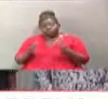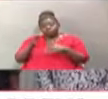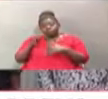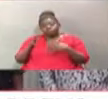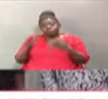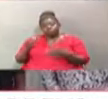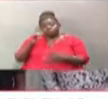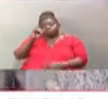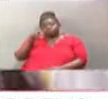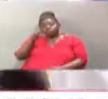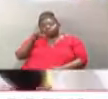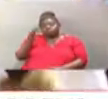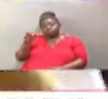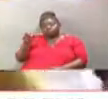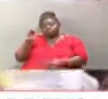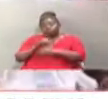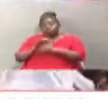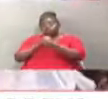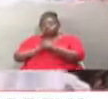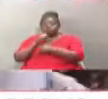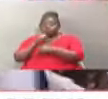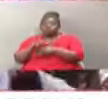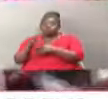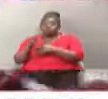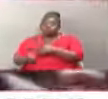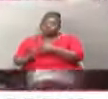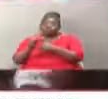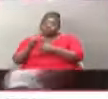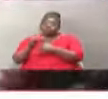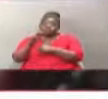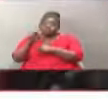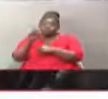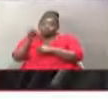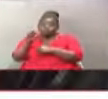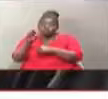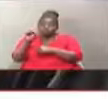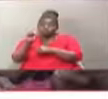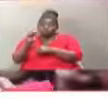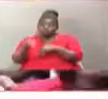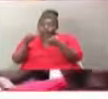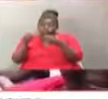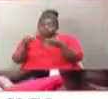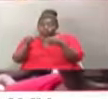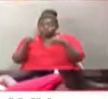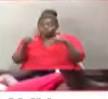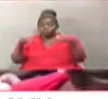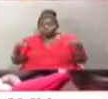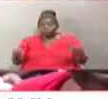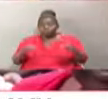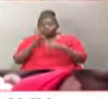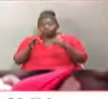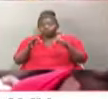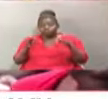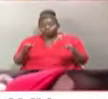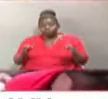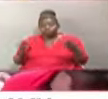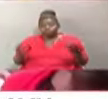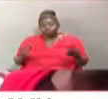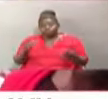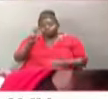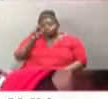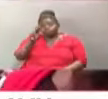kya kitujagala nnyo. Ate abanoonyiboobubudamu abasoba mu 10 badduukiriddwa n'ebyasaba okubayisa musekukulu babadde lusaze